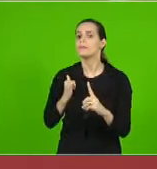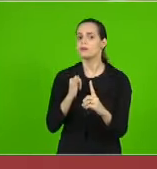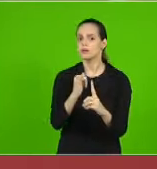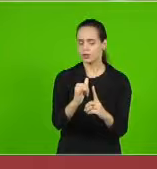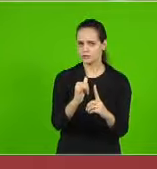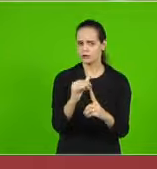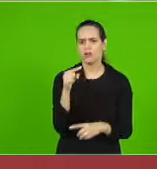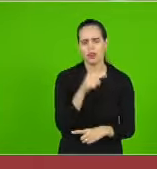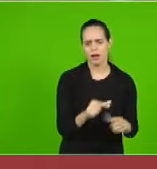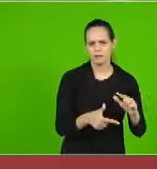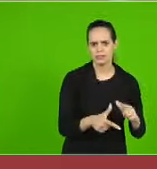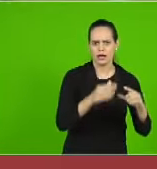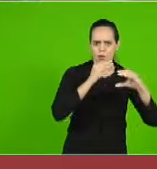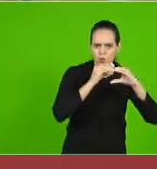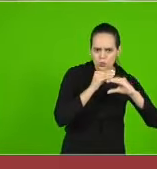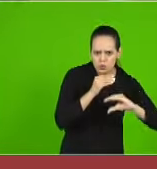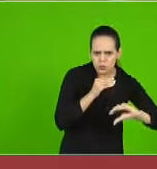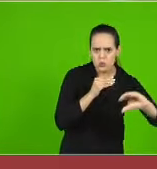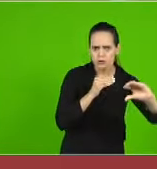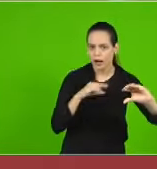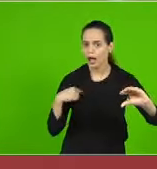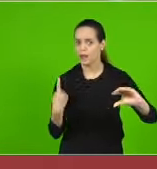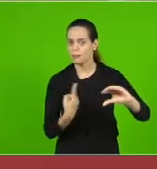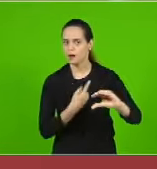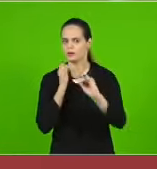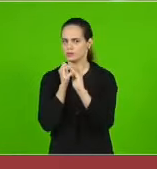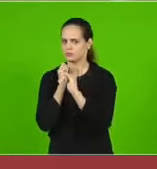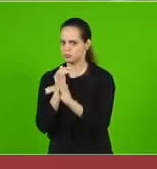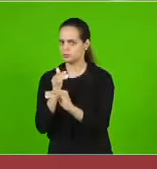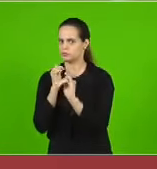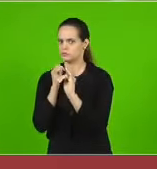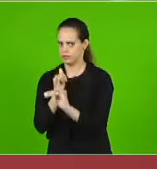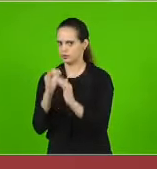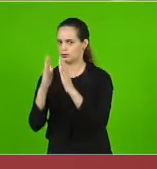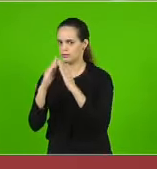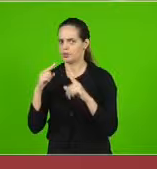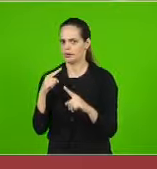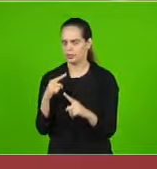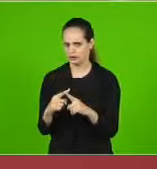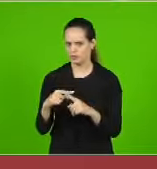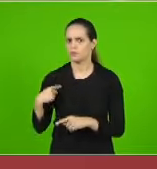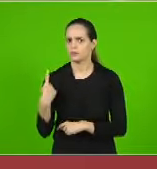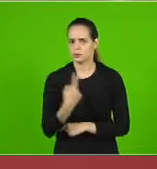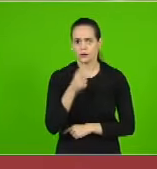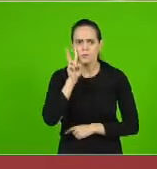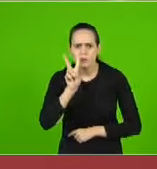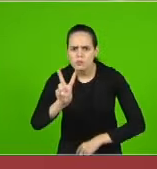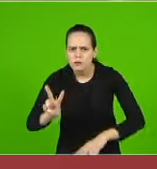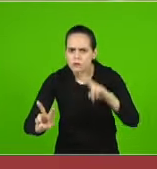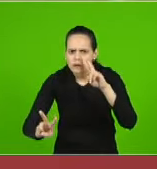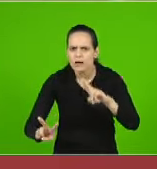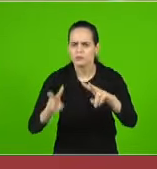Иисусом Христом и апостолом Павлом также. Все эти предвозвещенные